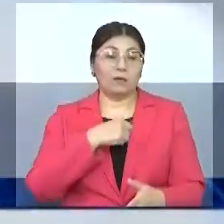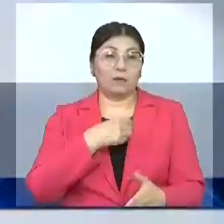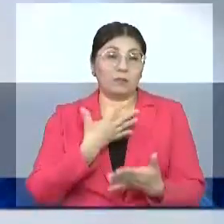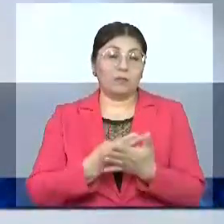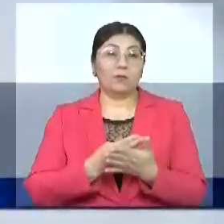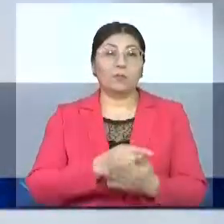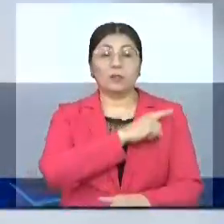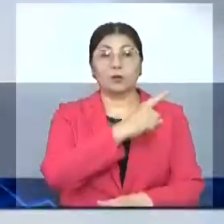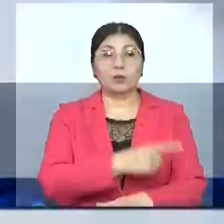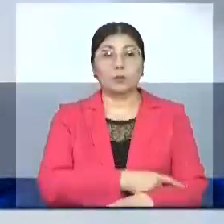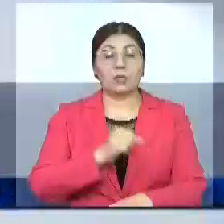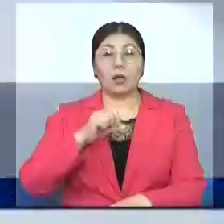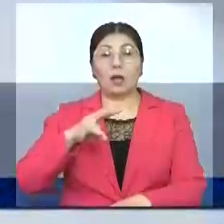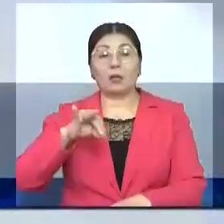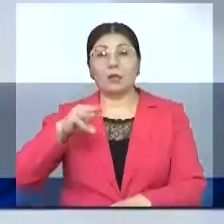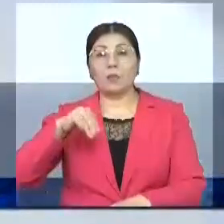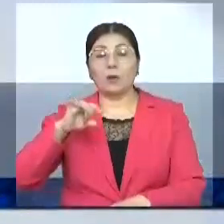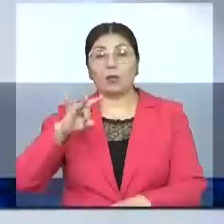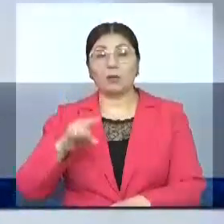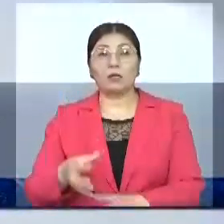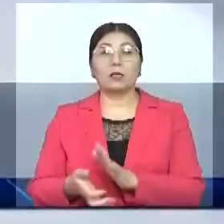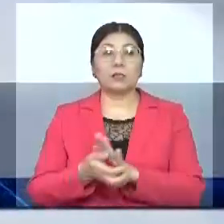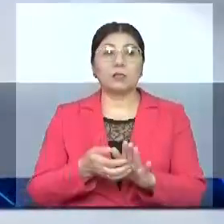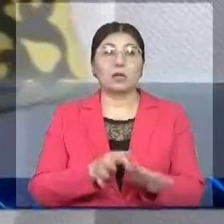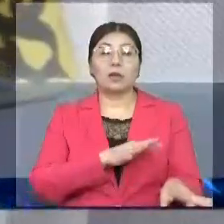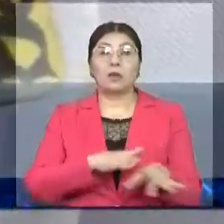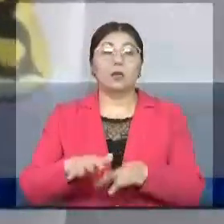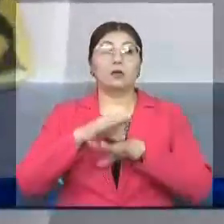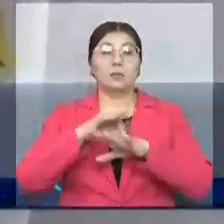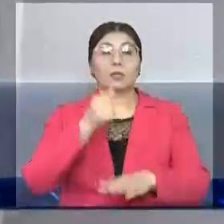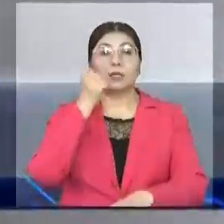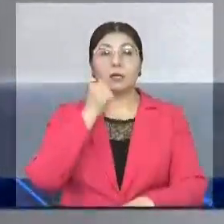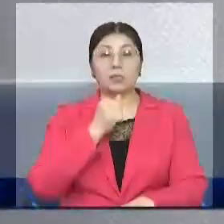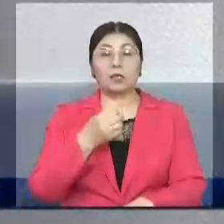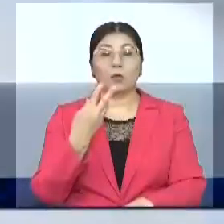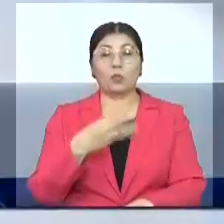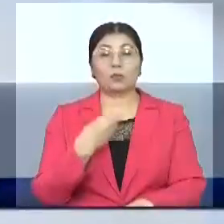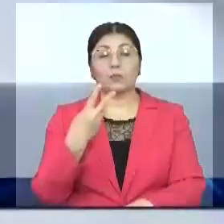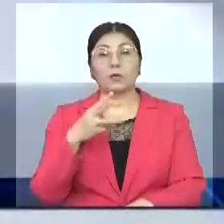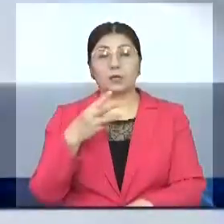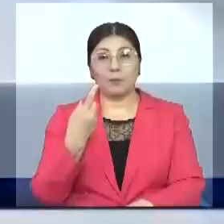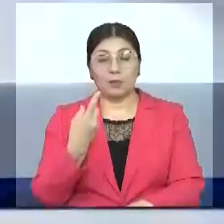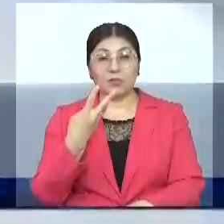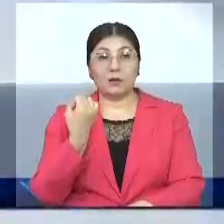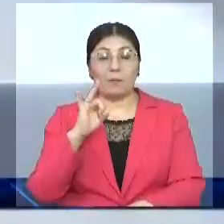де аниматорларды шақырып осындай бір іс-шара өткіздік. Ертең 31-ші май 2 жыл болады